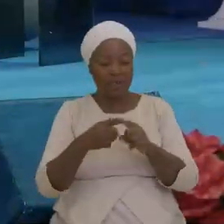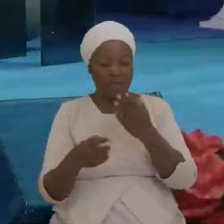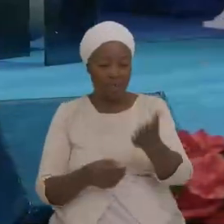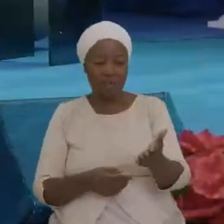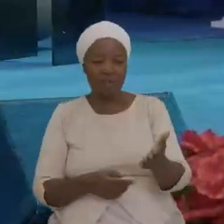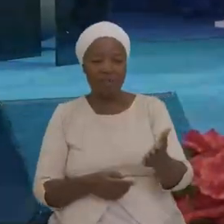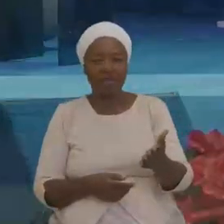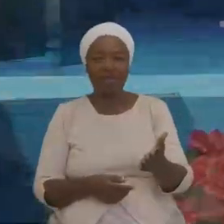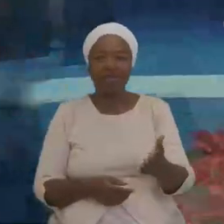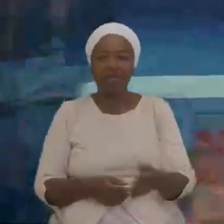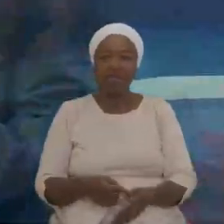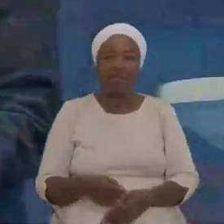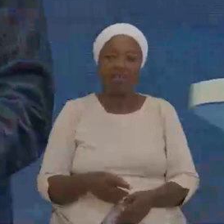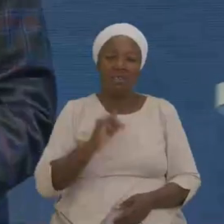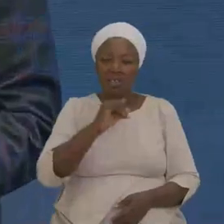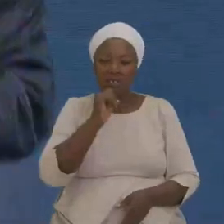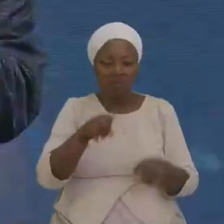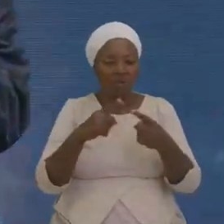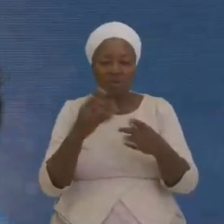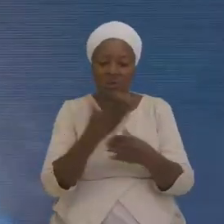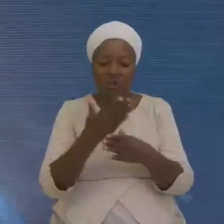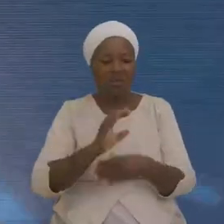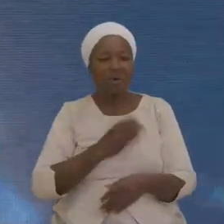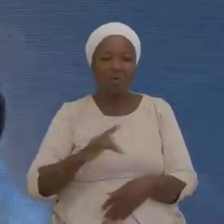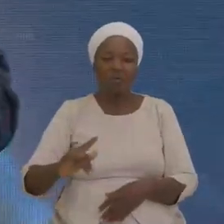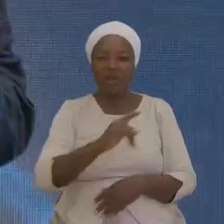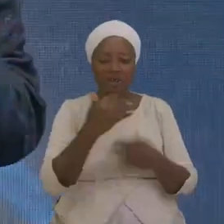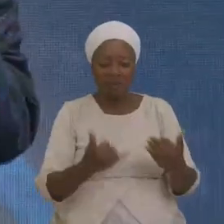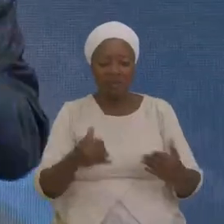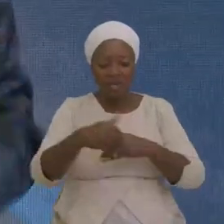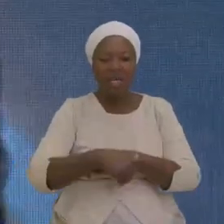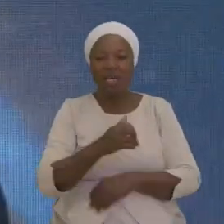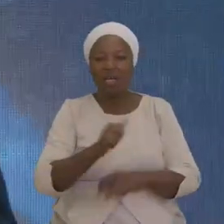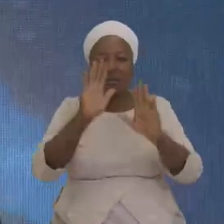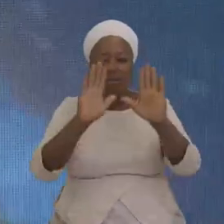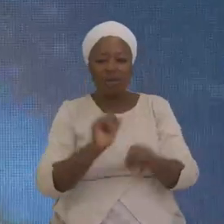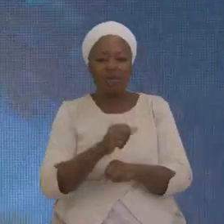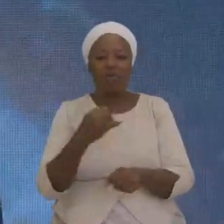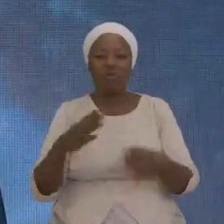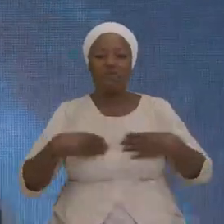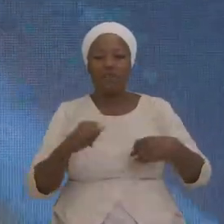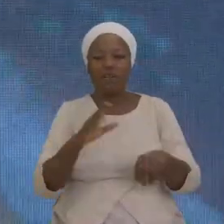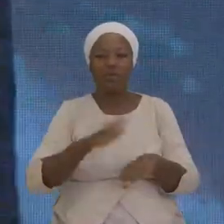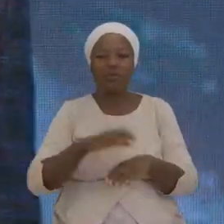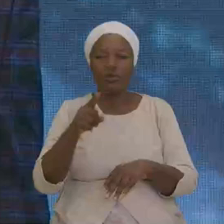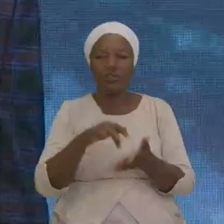là-bas, ça ne va pas déranger notre vol. Ce soir, un miracle de guérison.